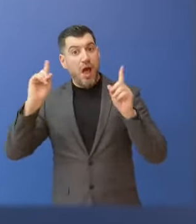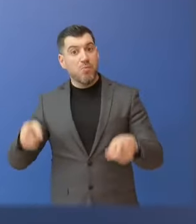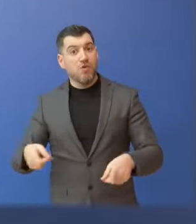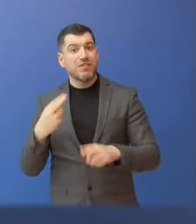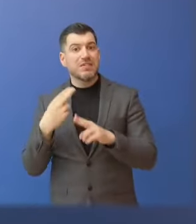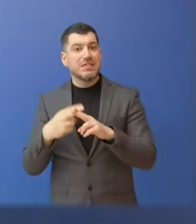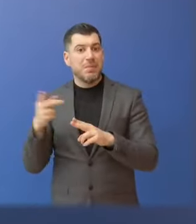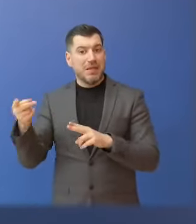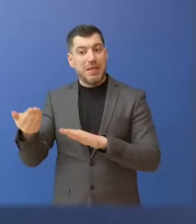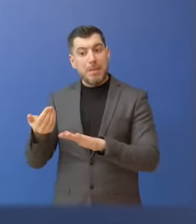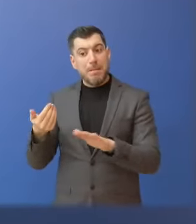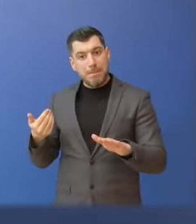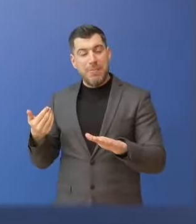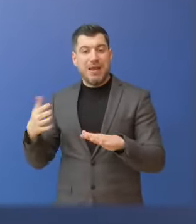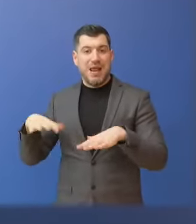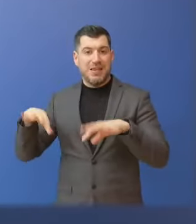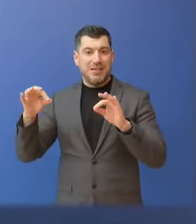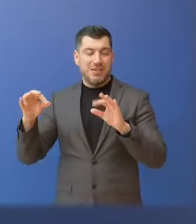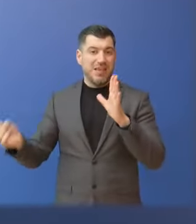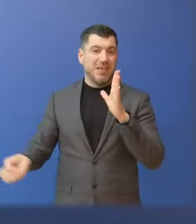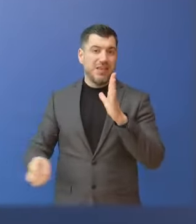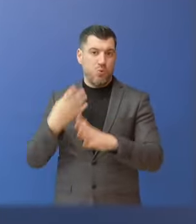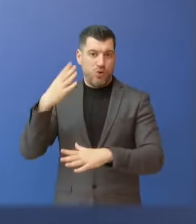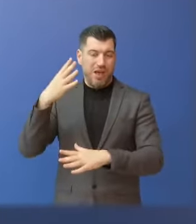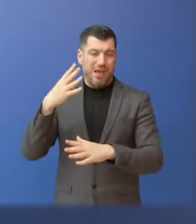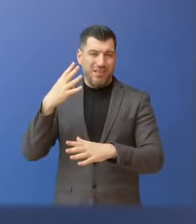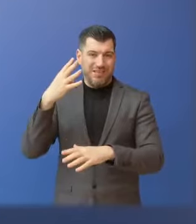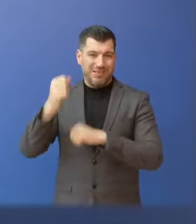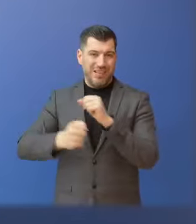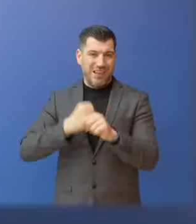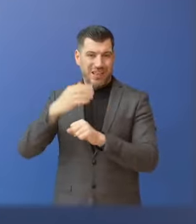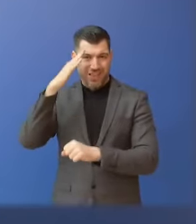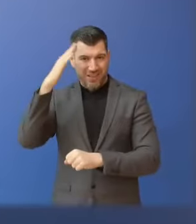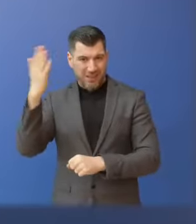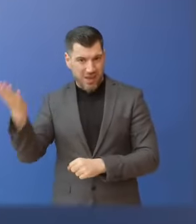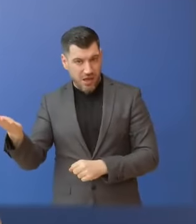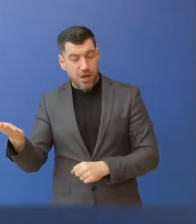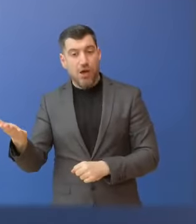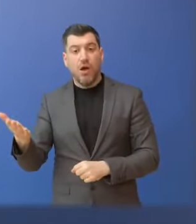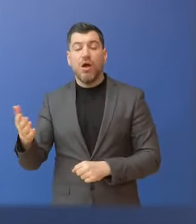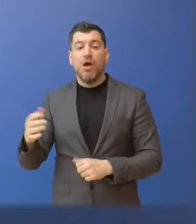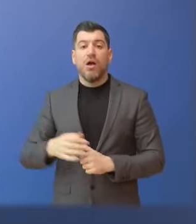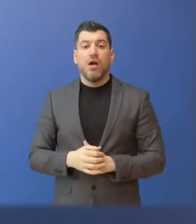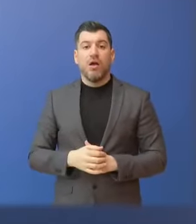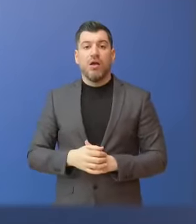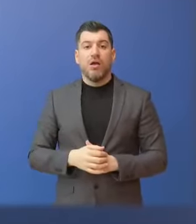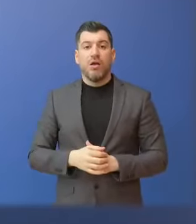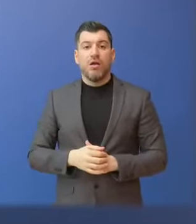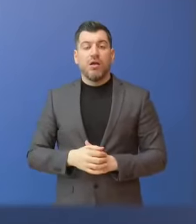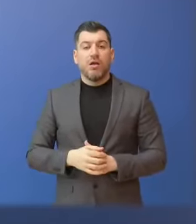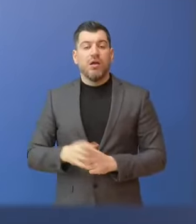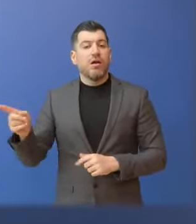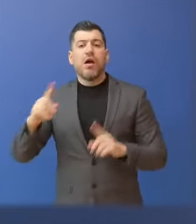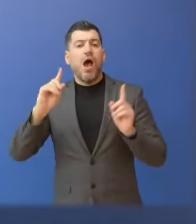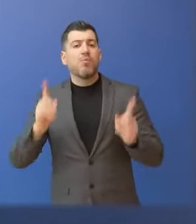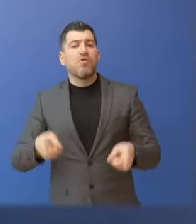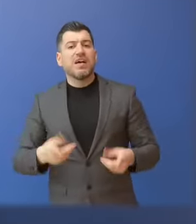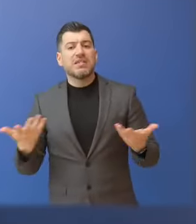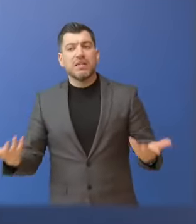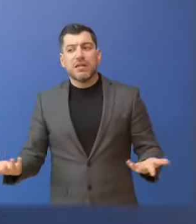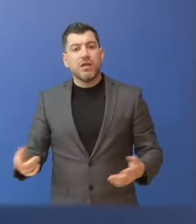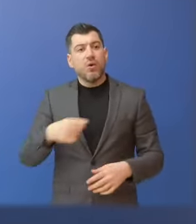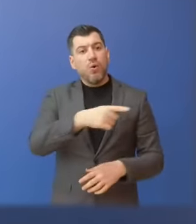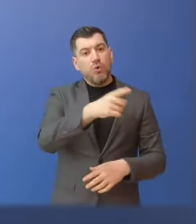την έναρξη της τερης τετραετίας όλοι οι ν οι νέοι αστυνομικοί μετά την σχολή τους να πηγαίνουν σε αστυνομικά τμήματα